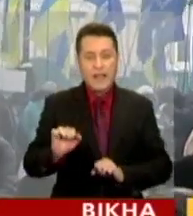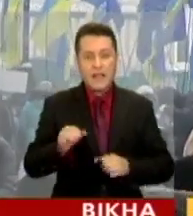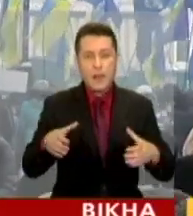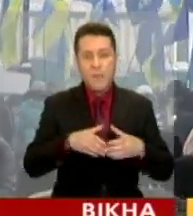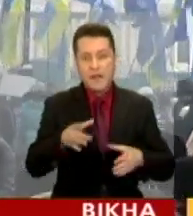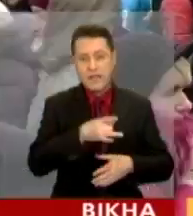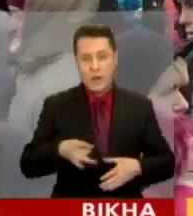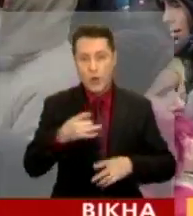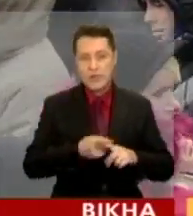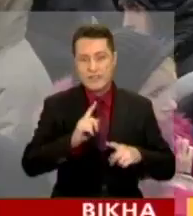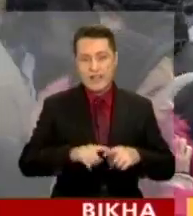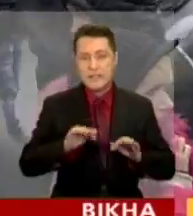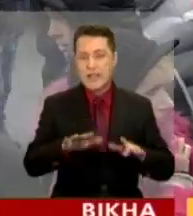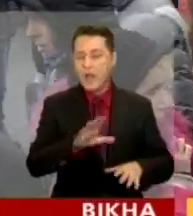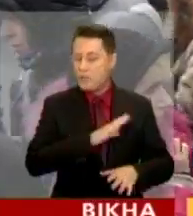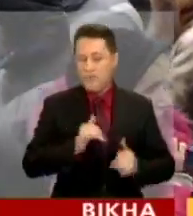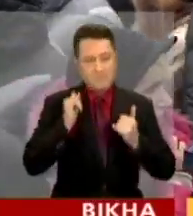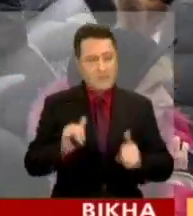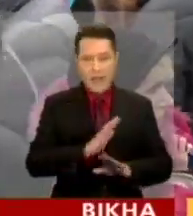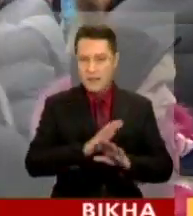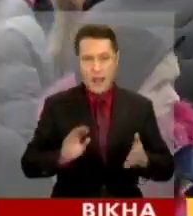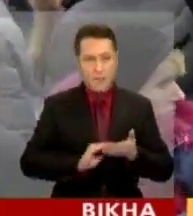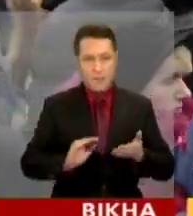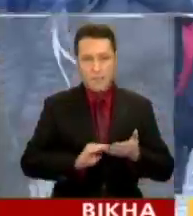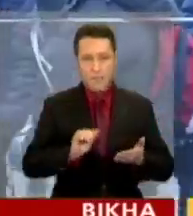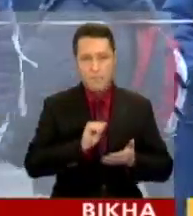був не для преси. Зараз попрошу пряму мову.